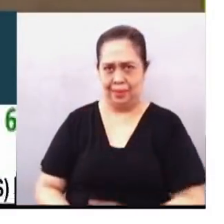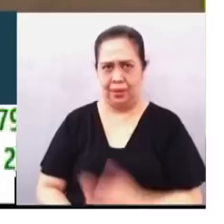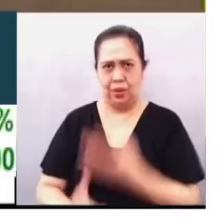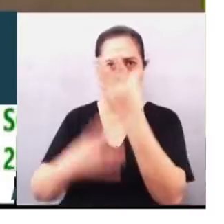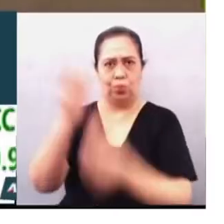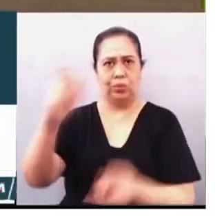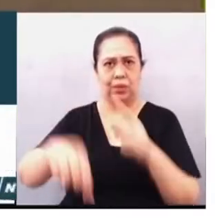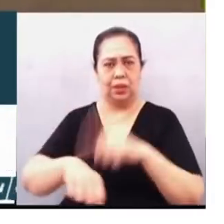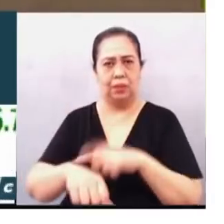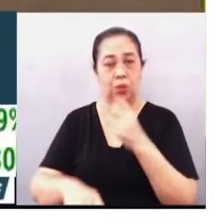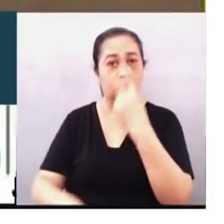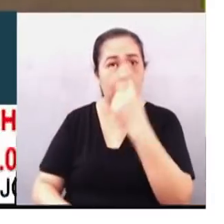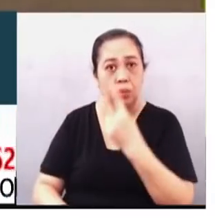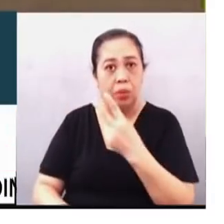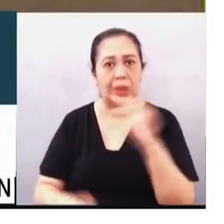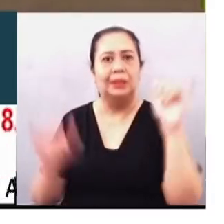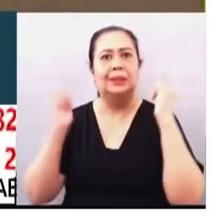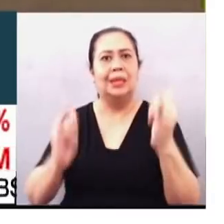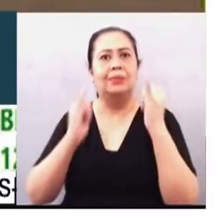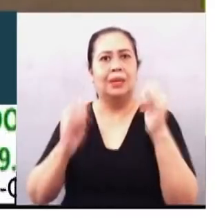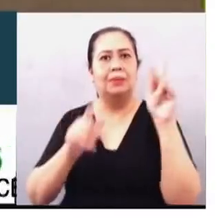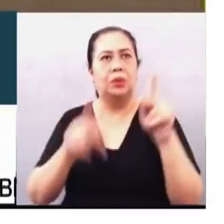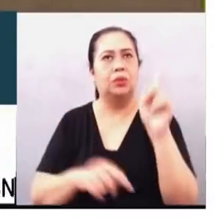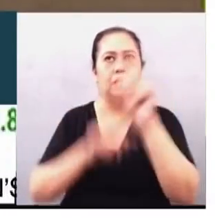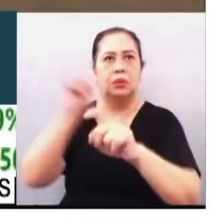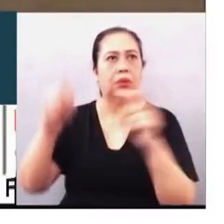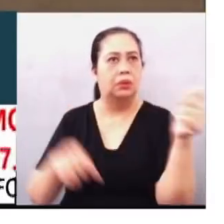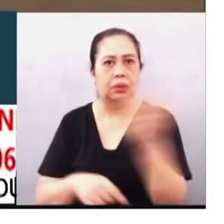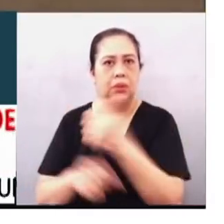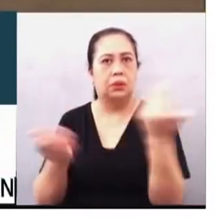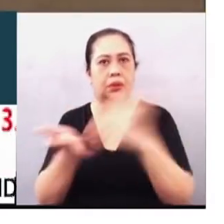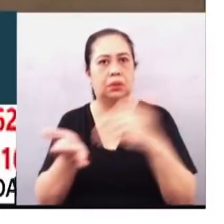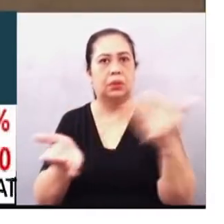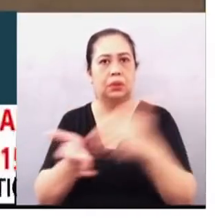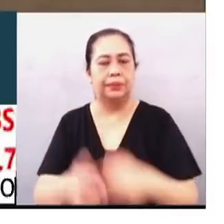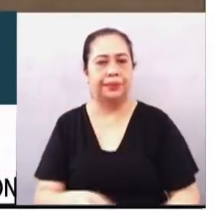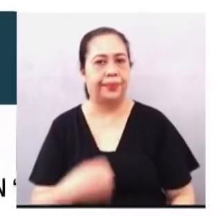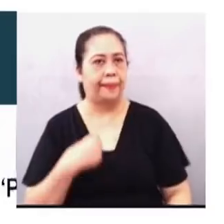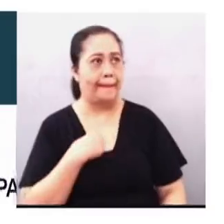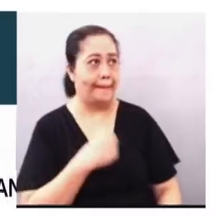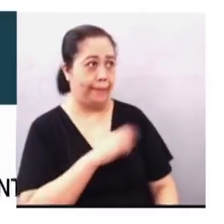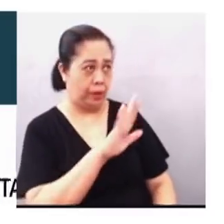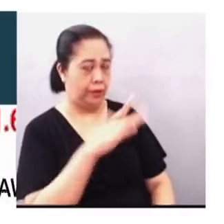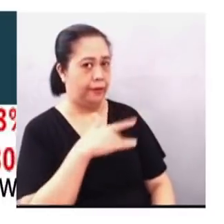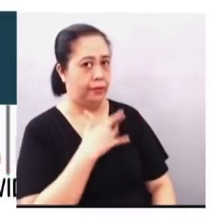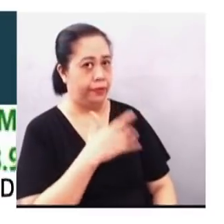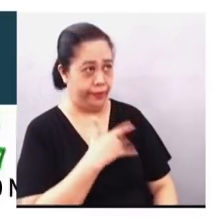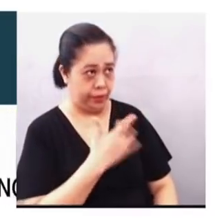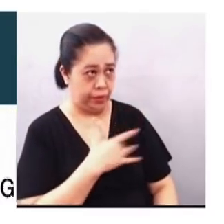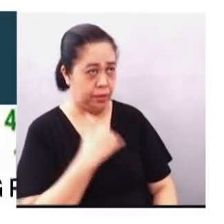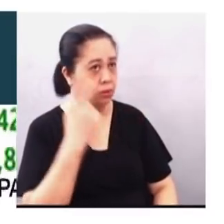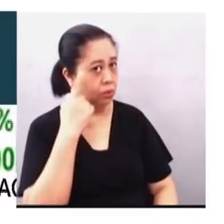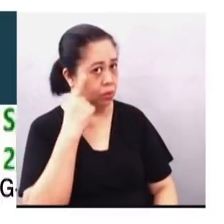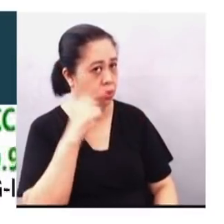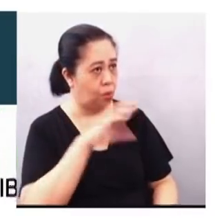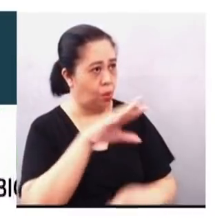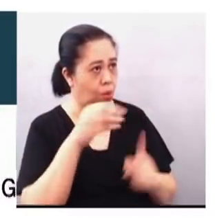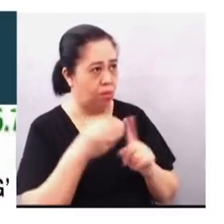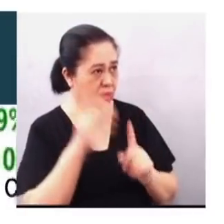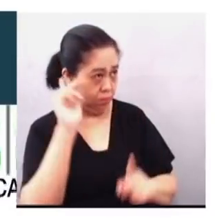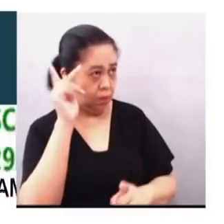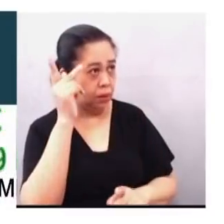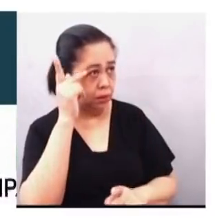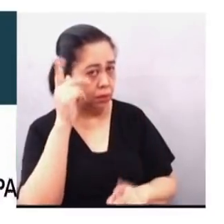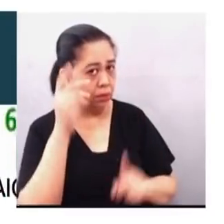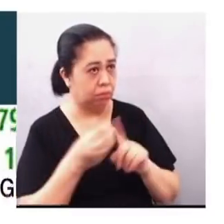Kaya makita mo, the same person asking questions, pabalik-balik. So, Senator, sa pakiramdam niyo po ba, this is just all about politics and this is